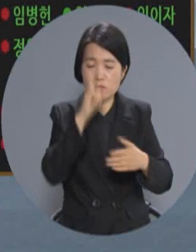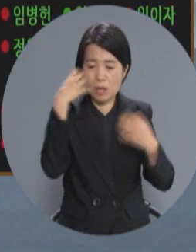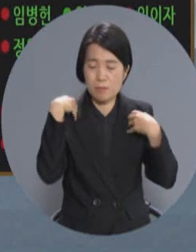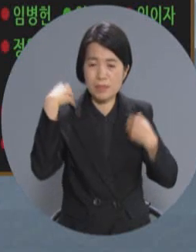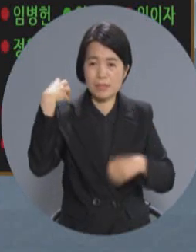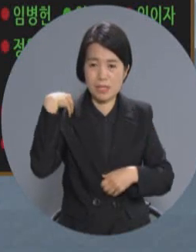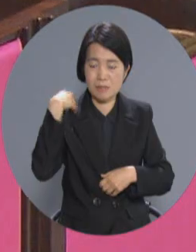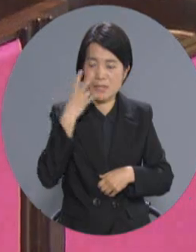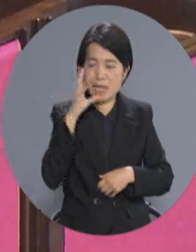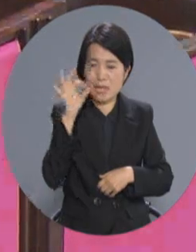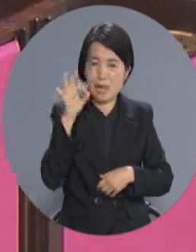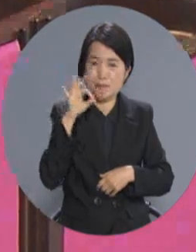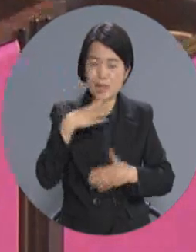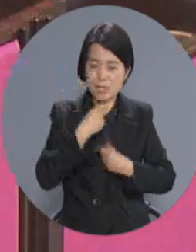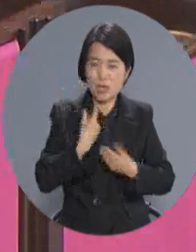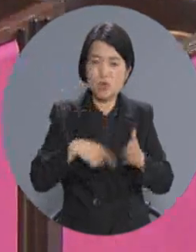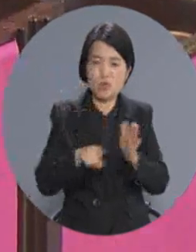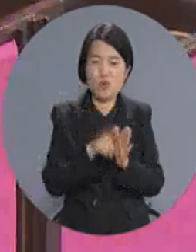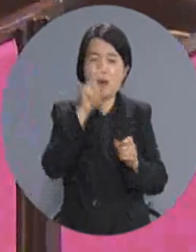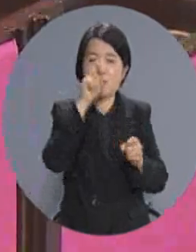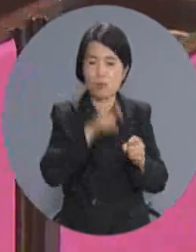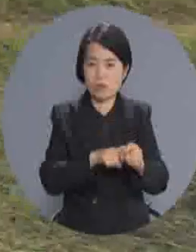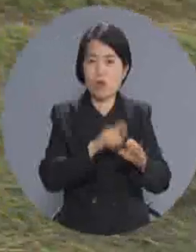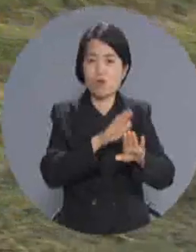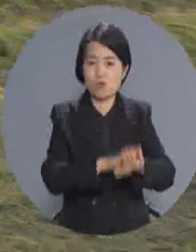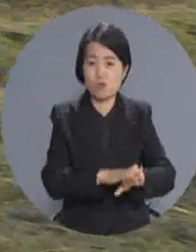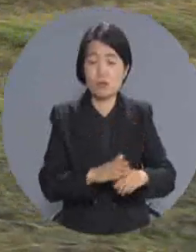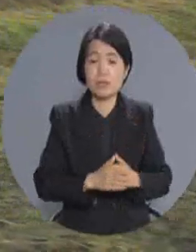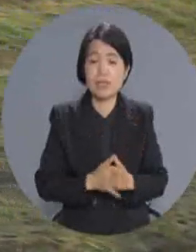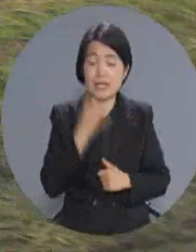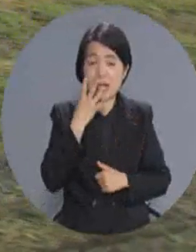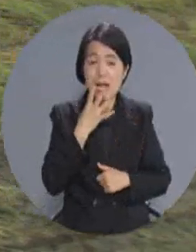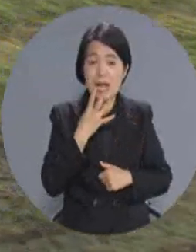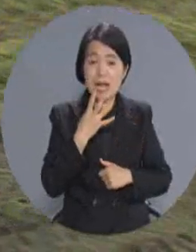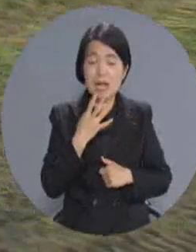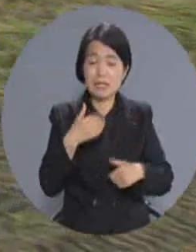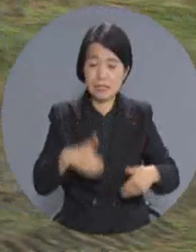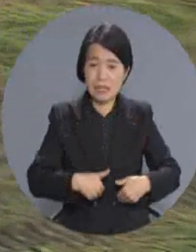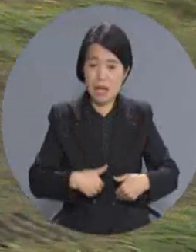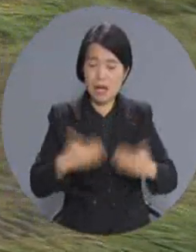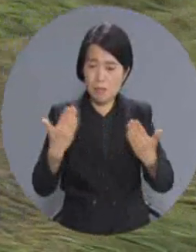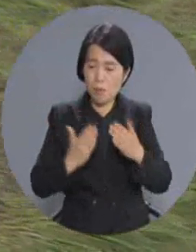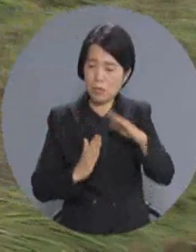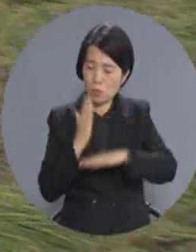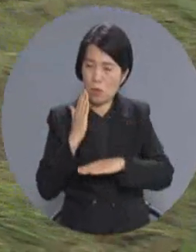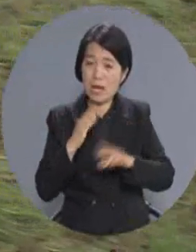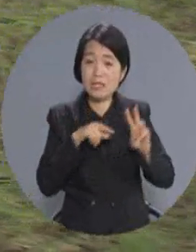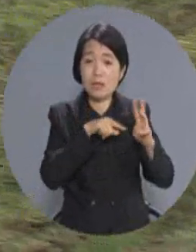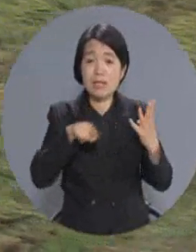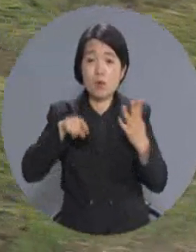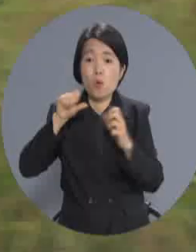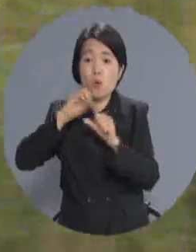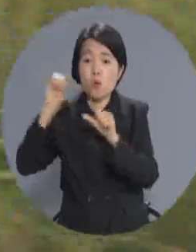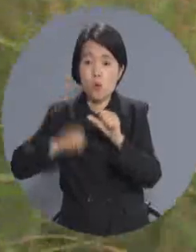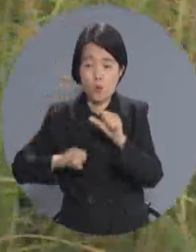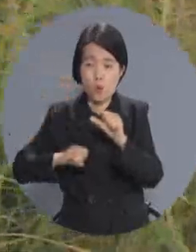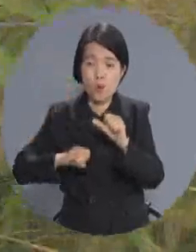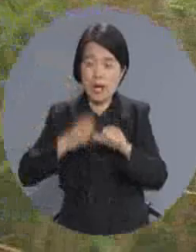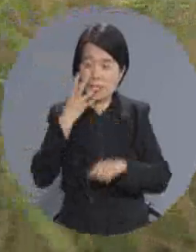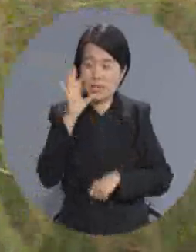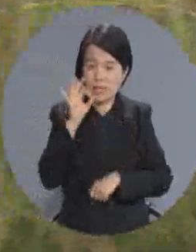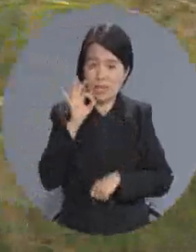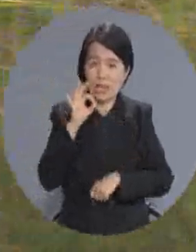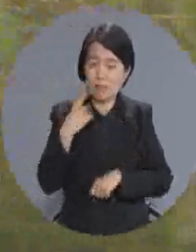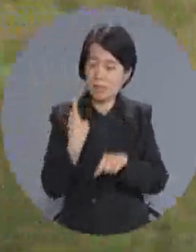아래 쌀값 안정에 목적을 두고 있습니다. 쌀 수요 대비 초과 생산량이 3에서 5%이거나